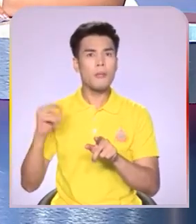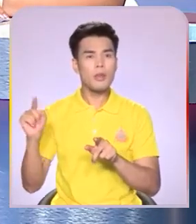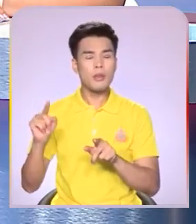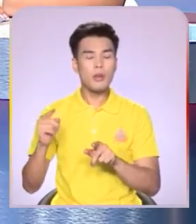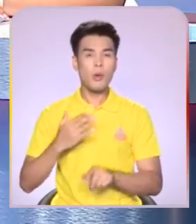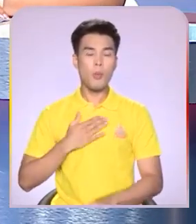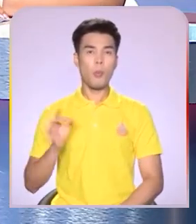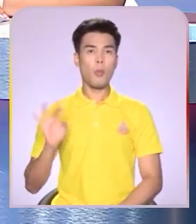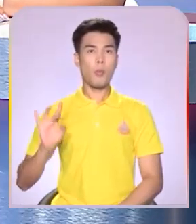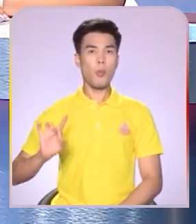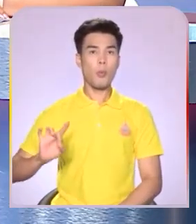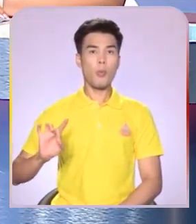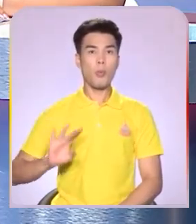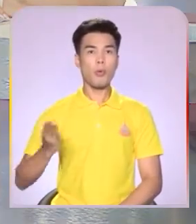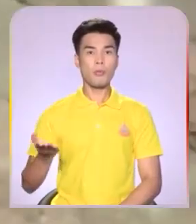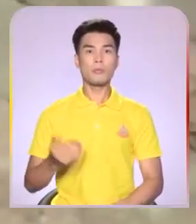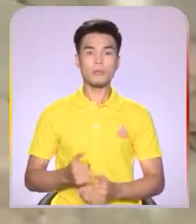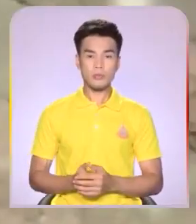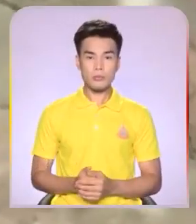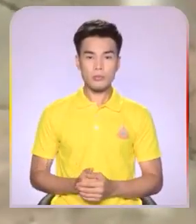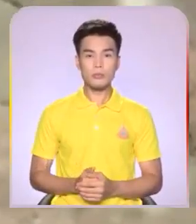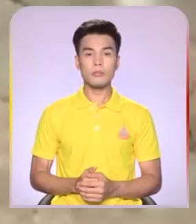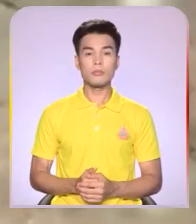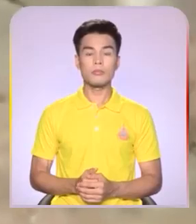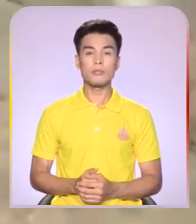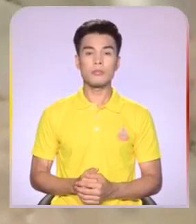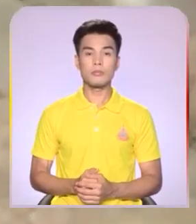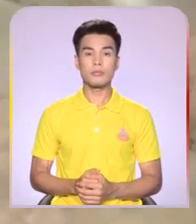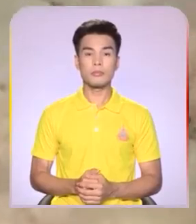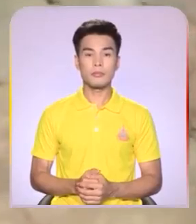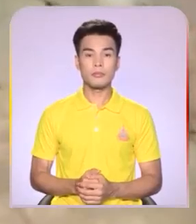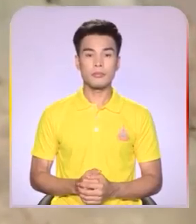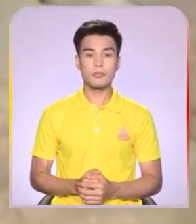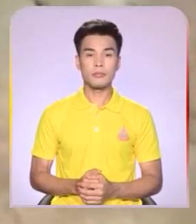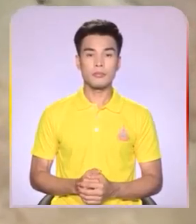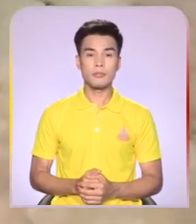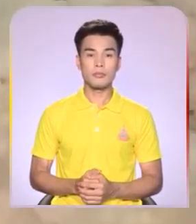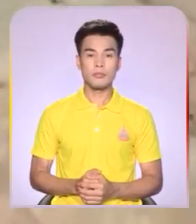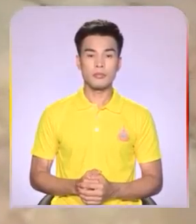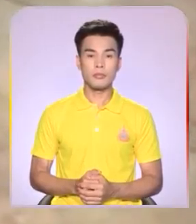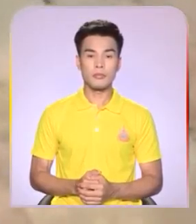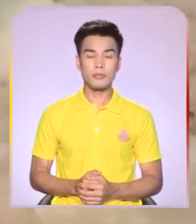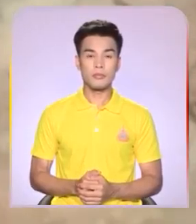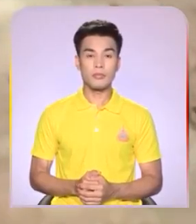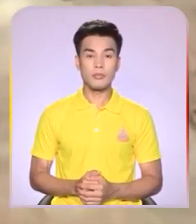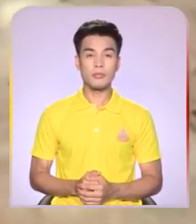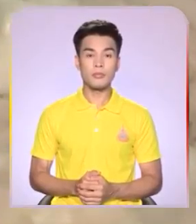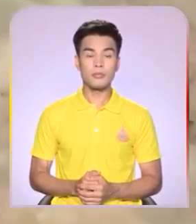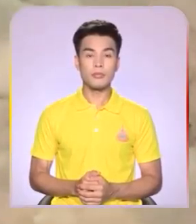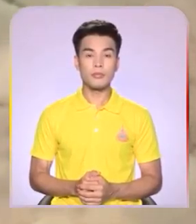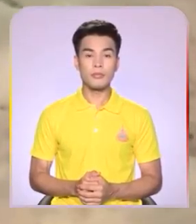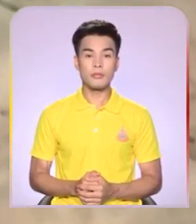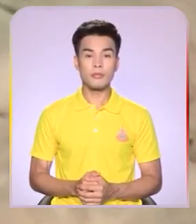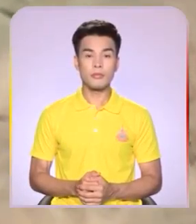ว่ารอดปาฏิหาริย์เลยค่ะนี่แหละตอนนั้นใส่ตอนมันก้มกำลังเล่นแมวน่ะ